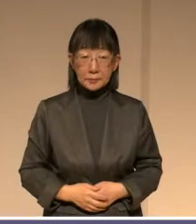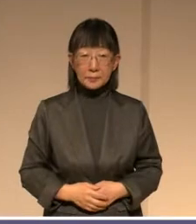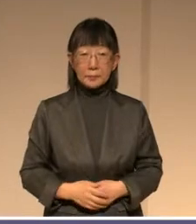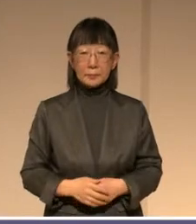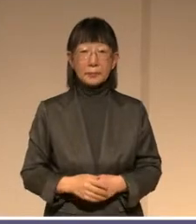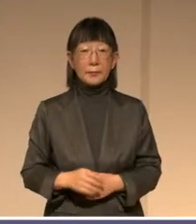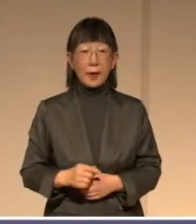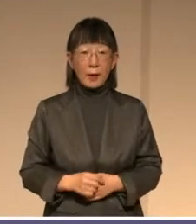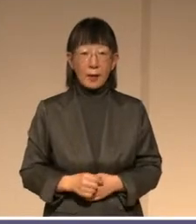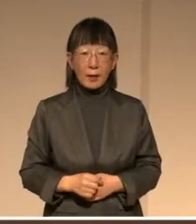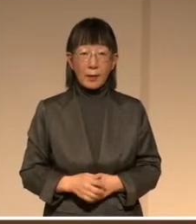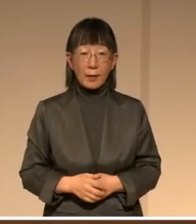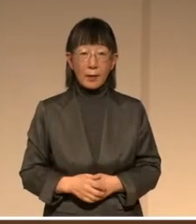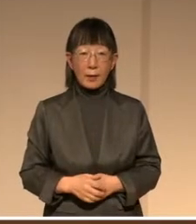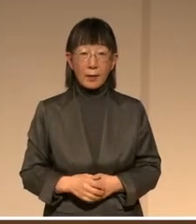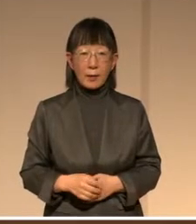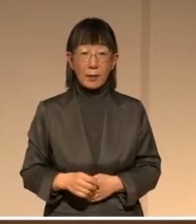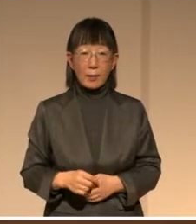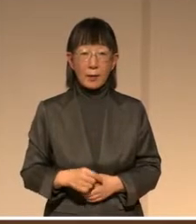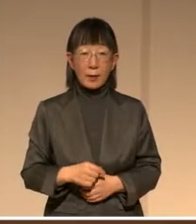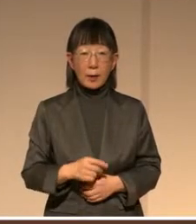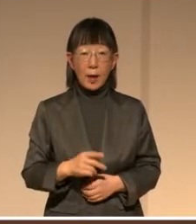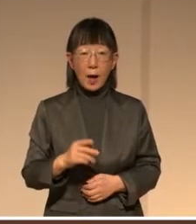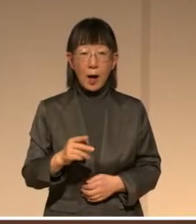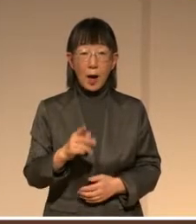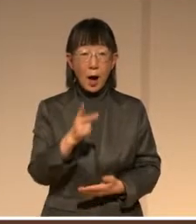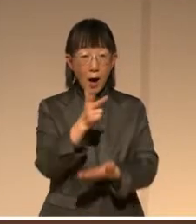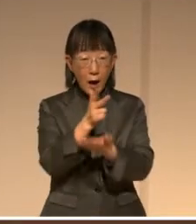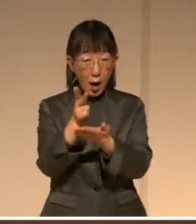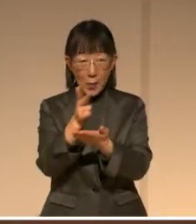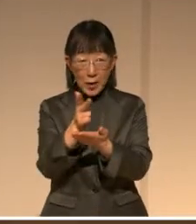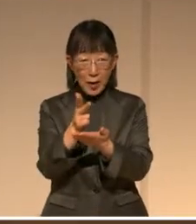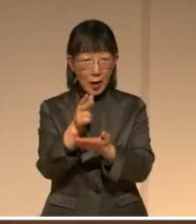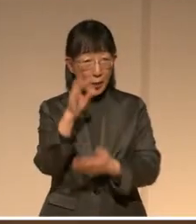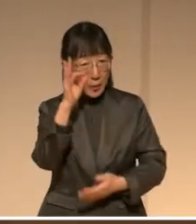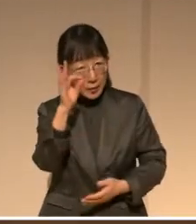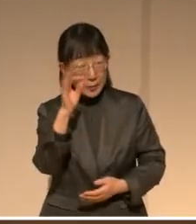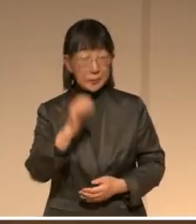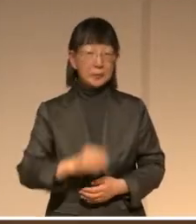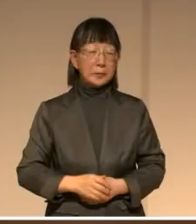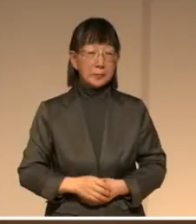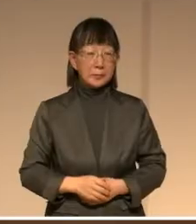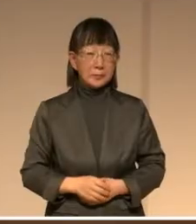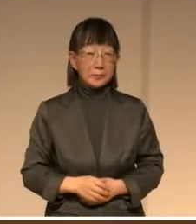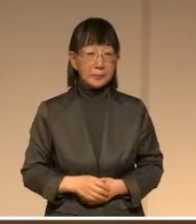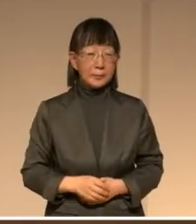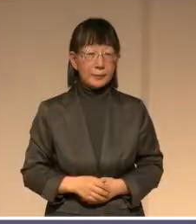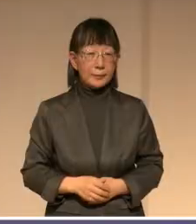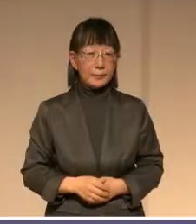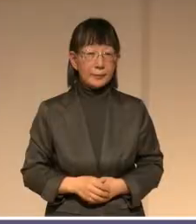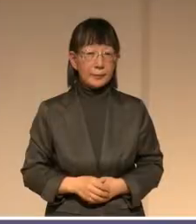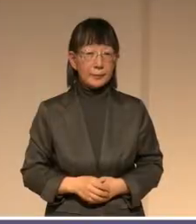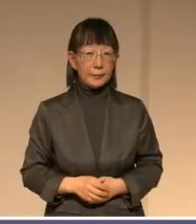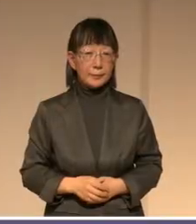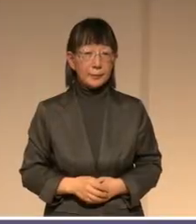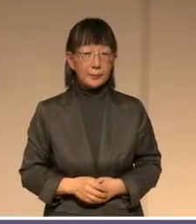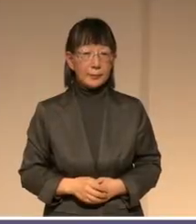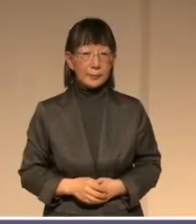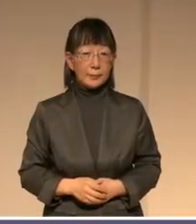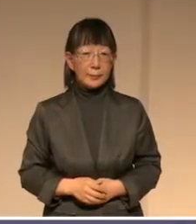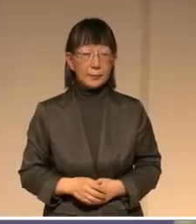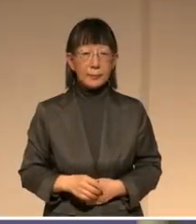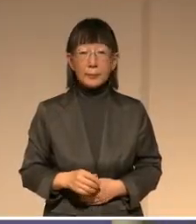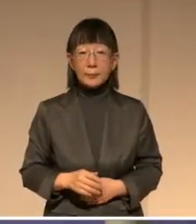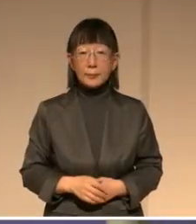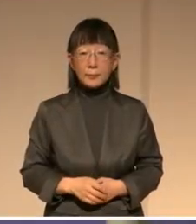あっいやいいカメラ目線で決めましたねえっあれっでも音には